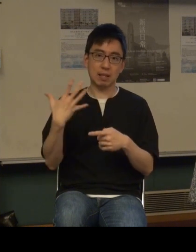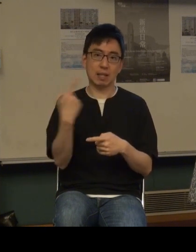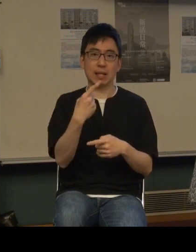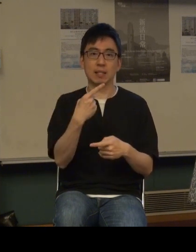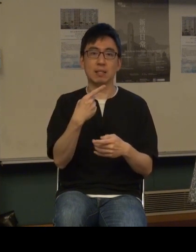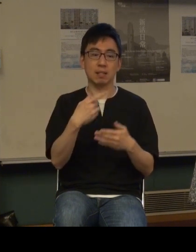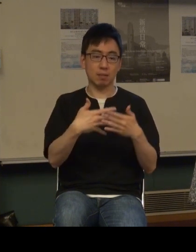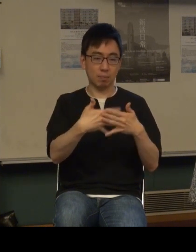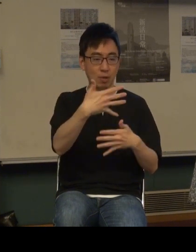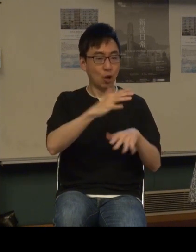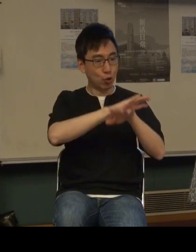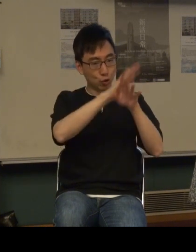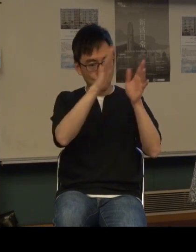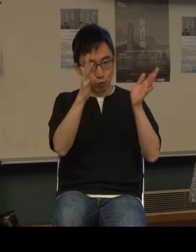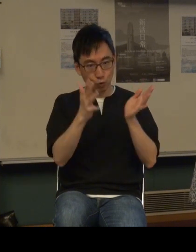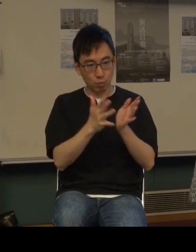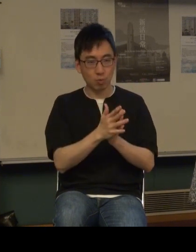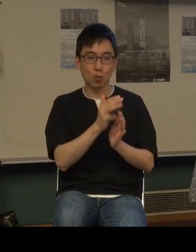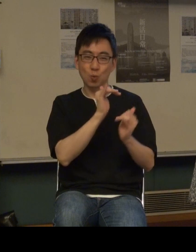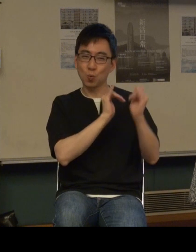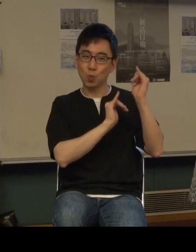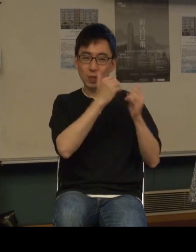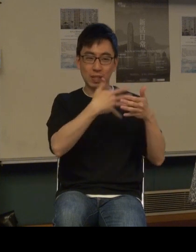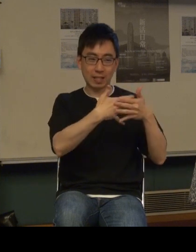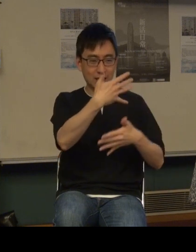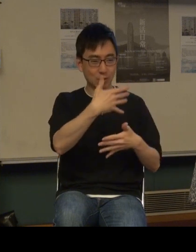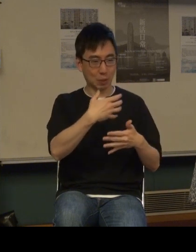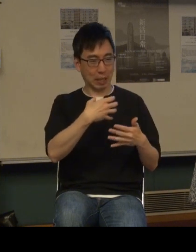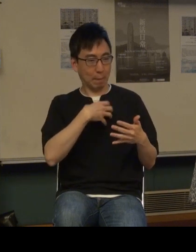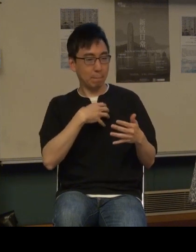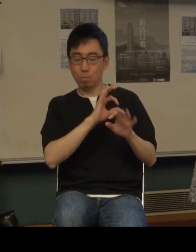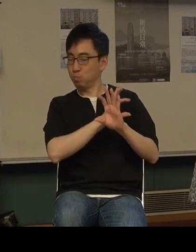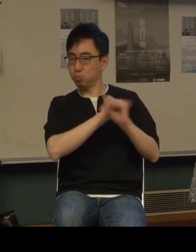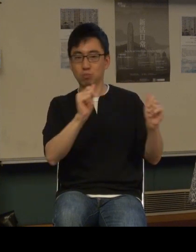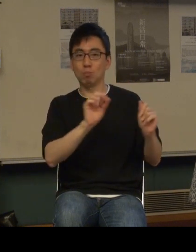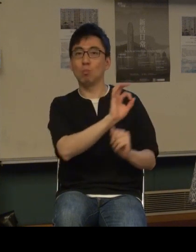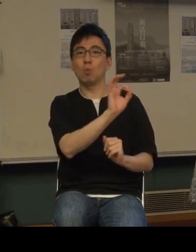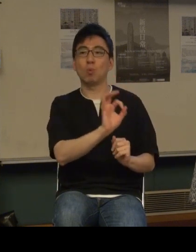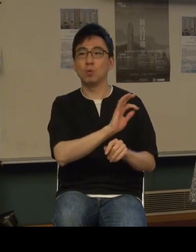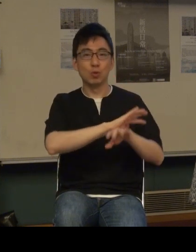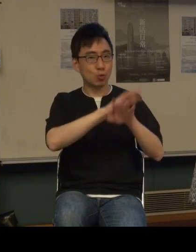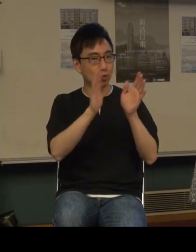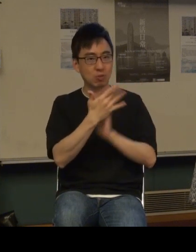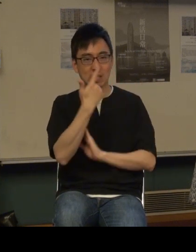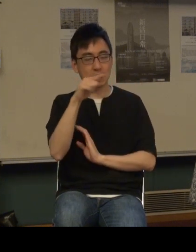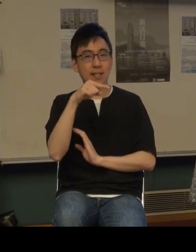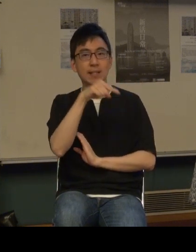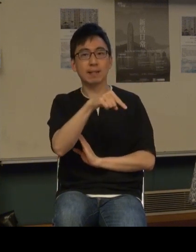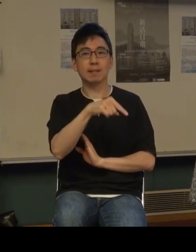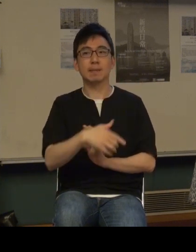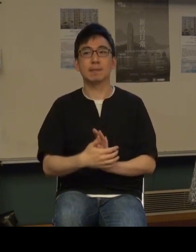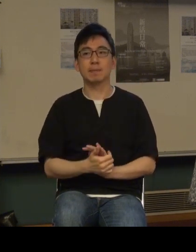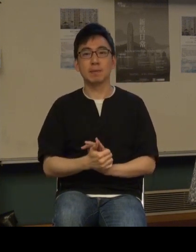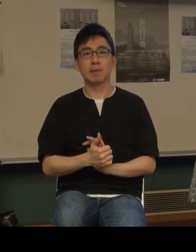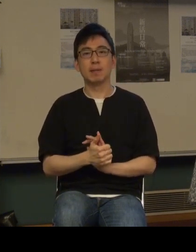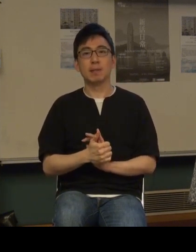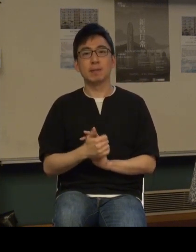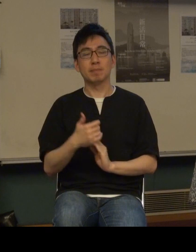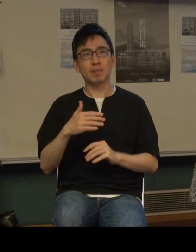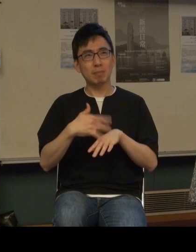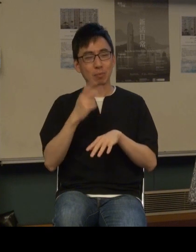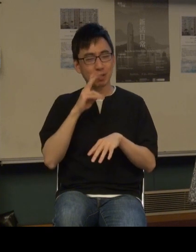完全冇曬任何古典建築嘅任何痕跡喺度啊。可以話是完全撇除曬頭先我哋所講